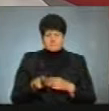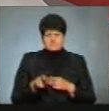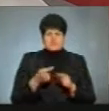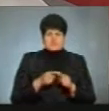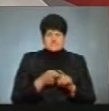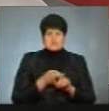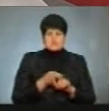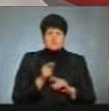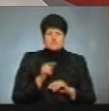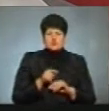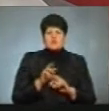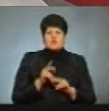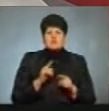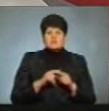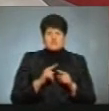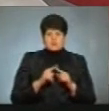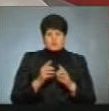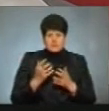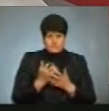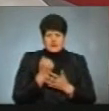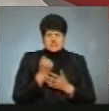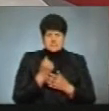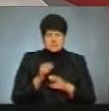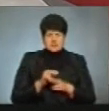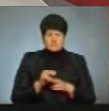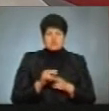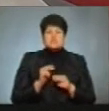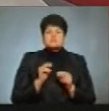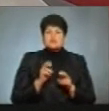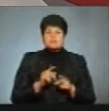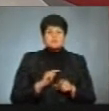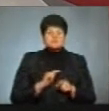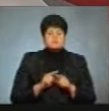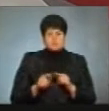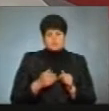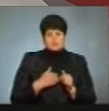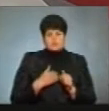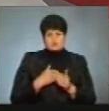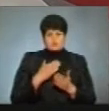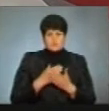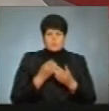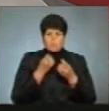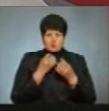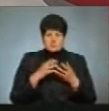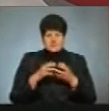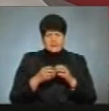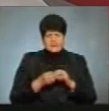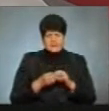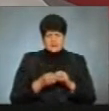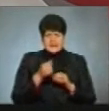Тобто це залежить від того, як швидко вам вдасться ліквідувати ці недоліки? Чим скоріше, так, чим скоріше. Ми хочемо мати позитивний